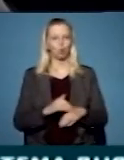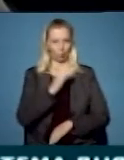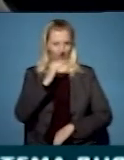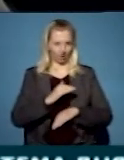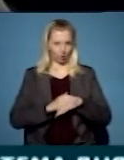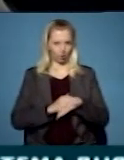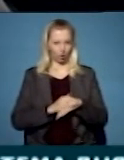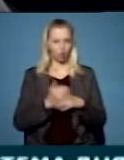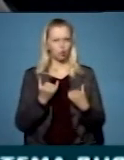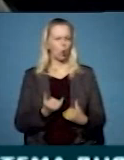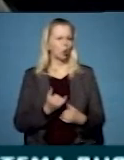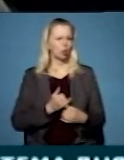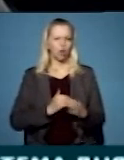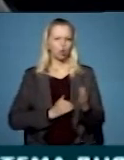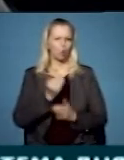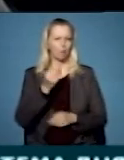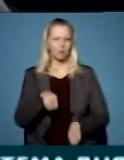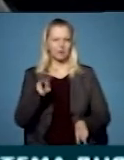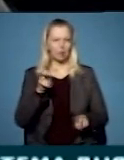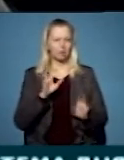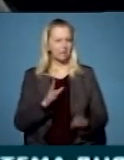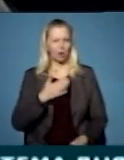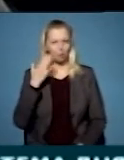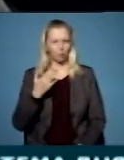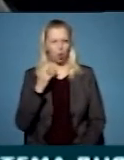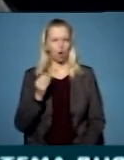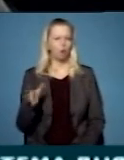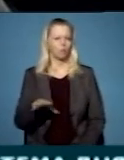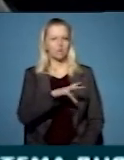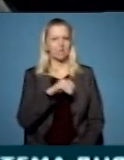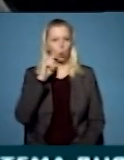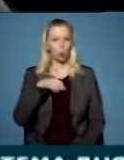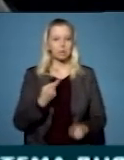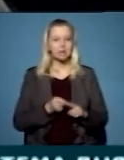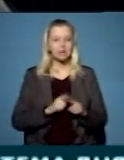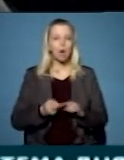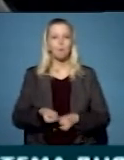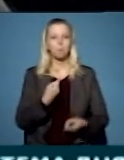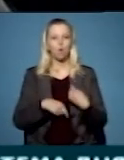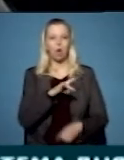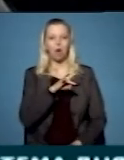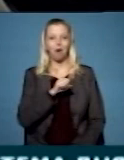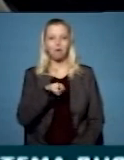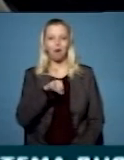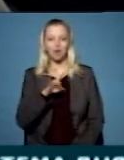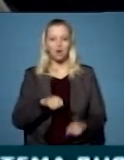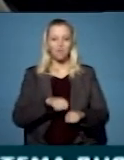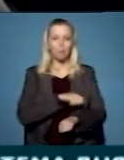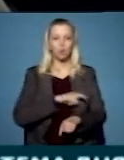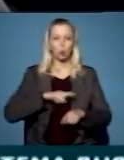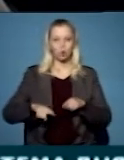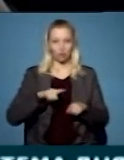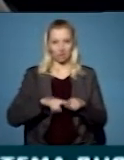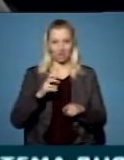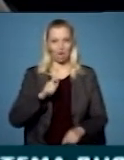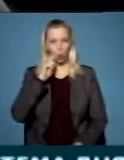Сьогодні топ-тема не лише Буковина, а й всієї України – це повернення радарів і вимірювання швидкості